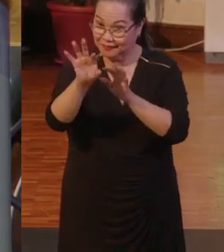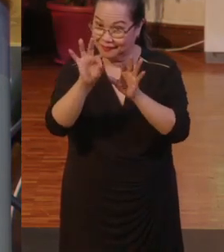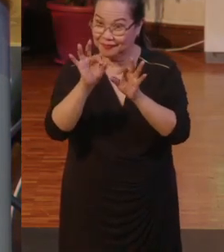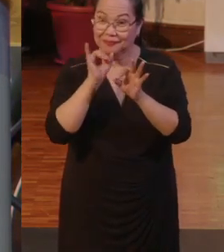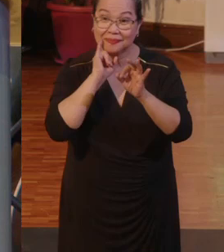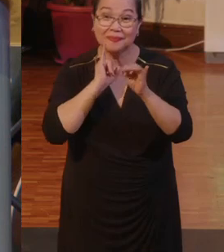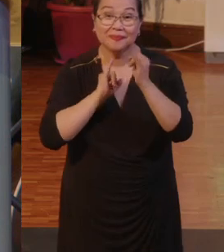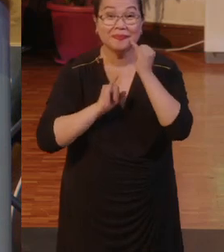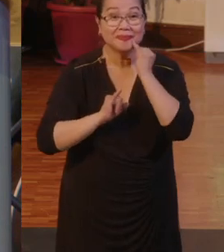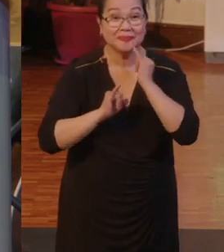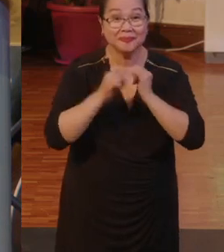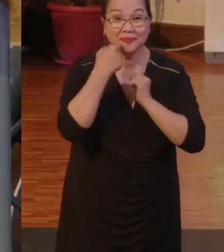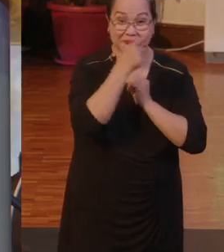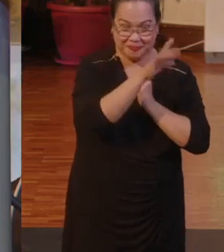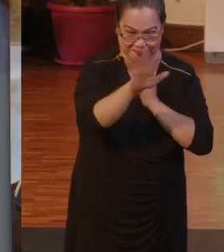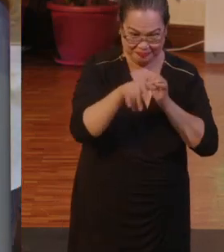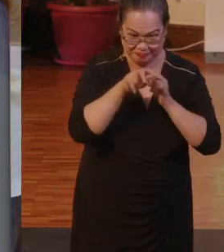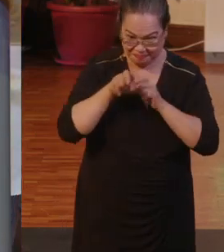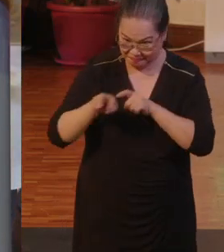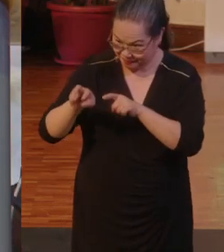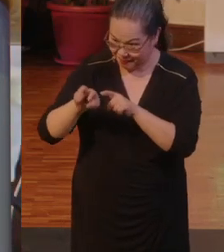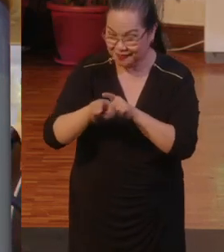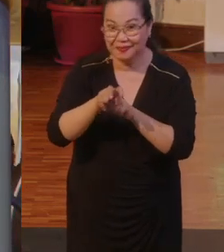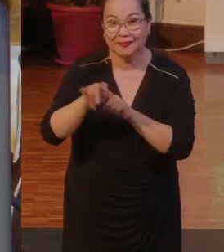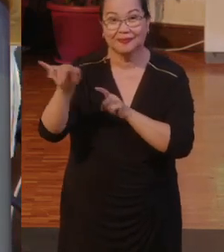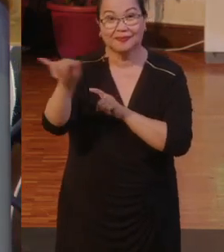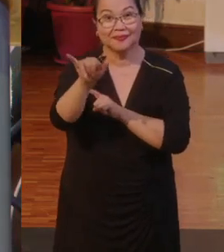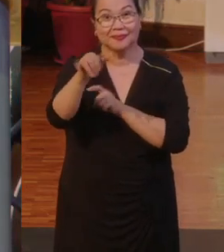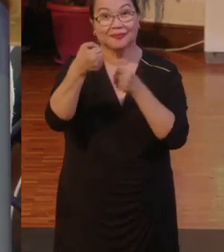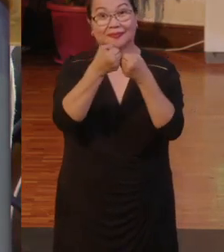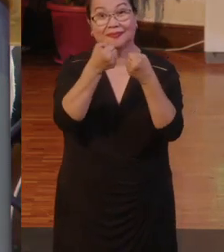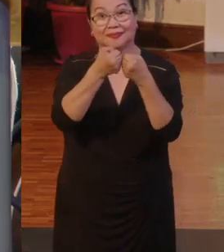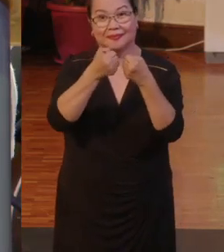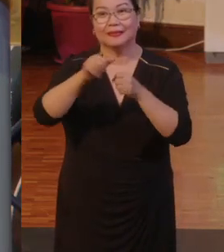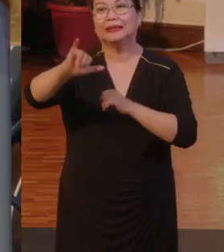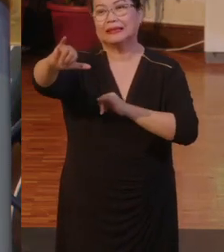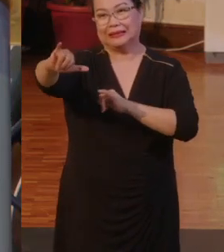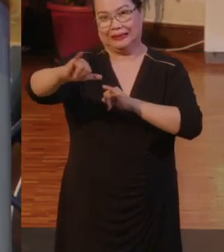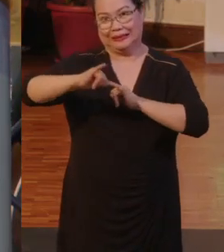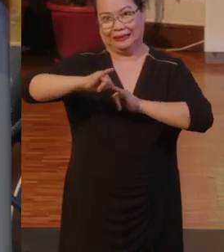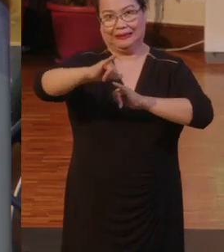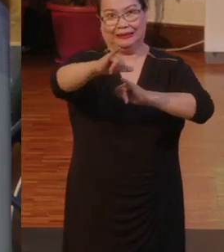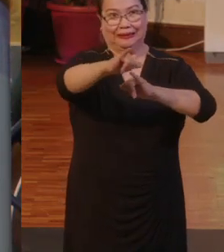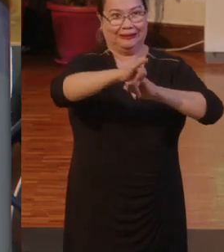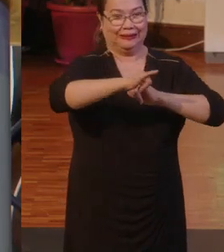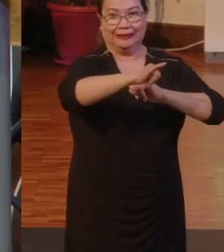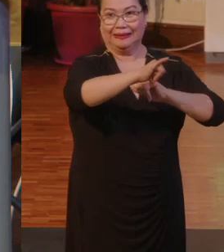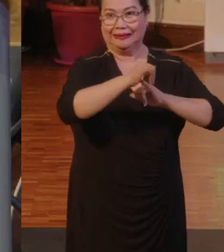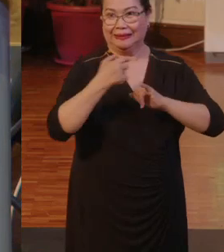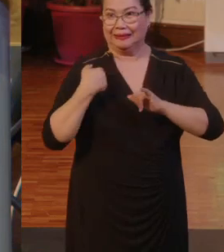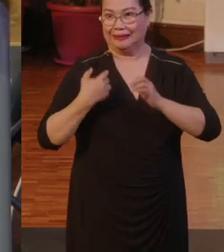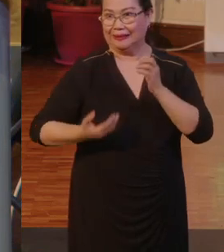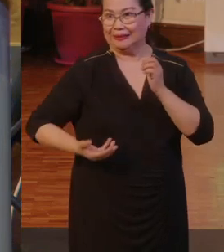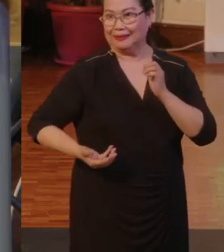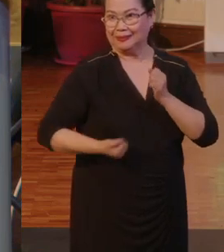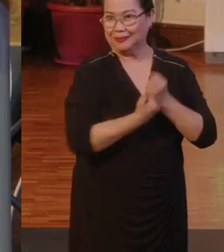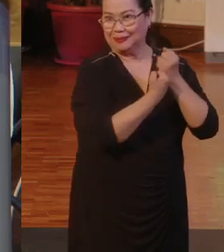pagsubok, meron pong paghihirap sa ating paglalakbay at pananakop ng ating buhay